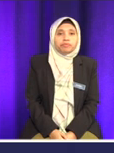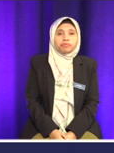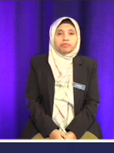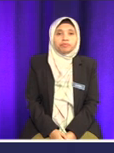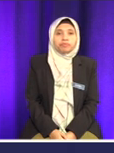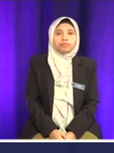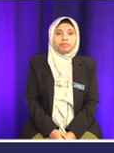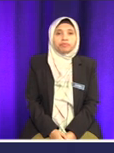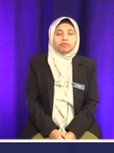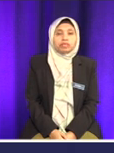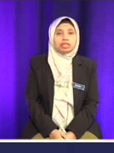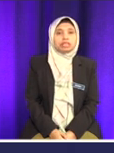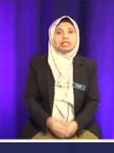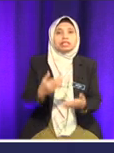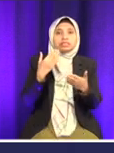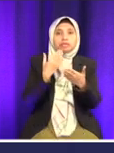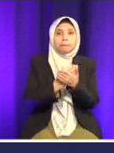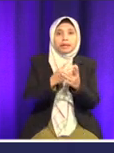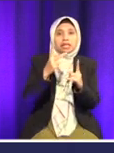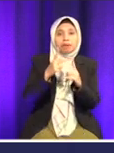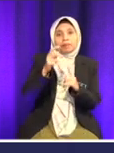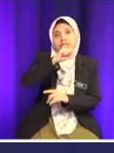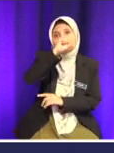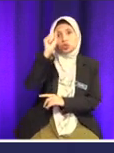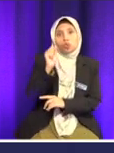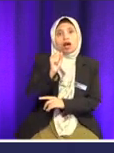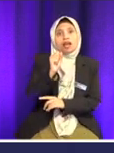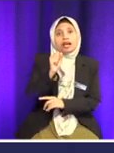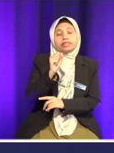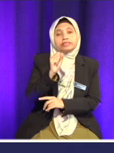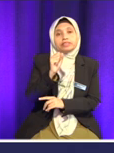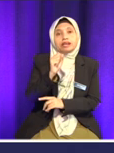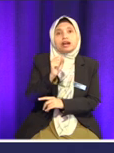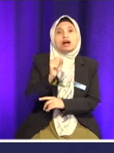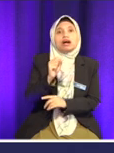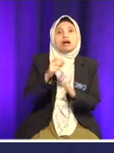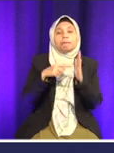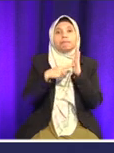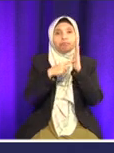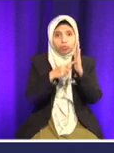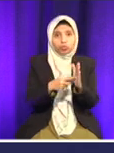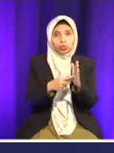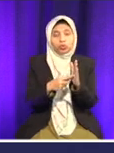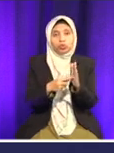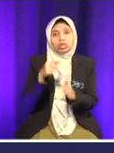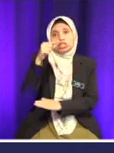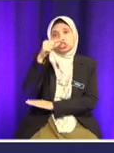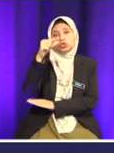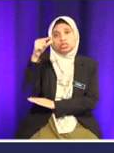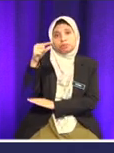dan dia akan sampaikan kita kepada satu paparan JJ